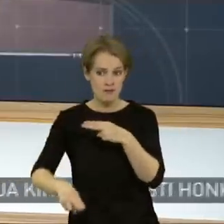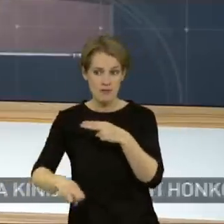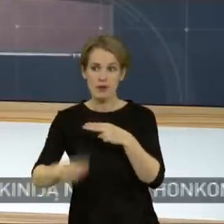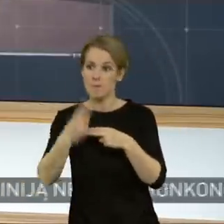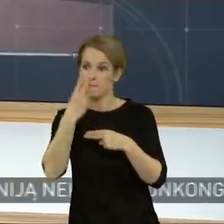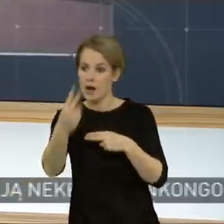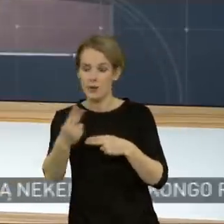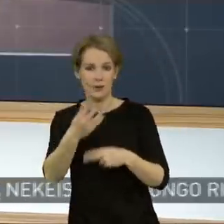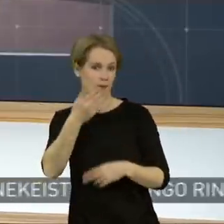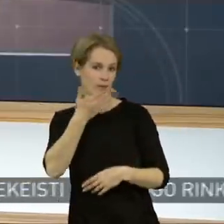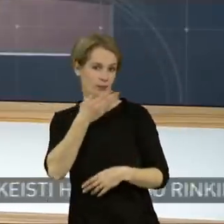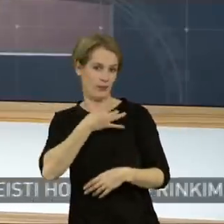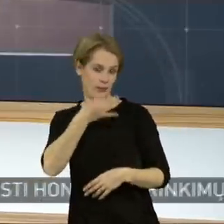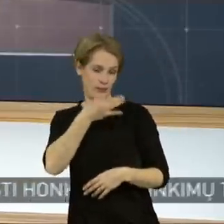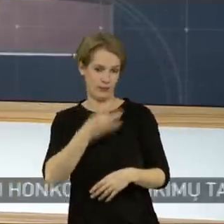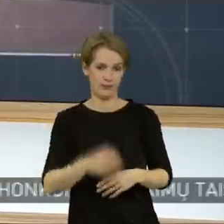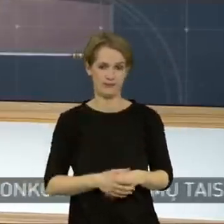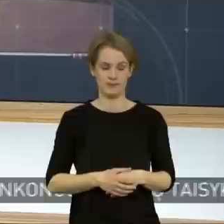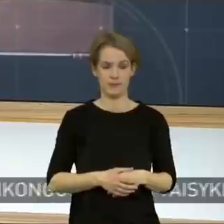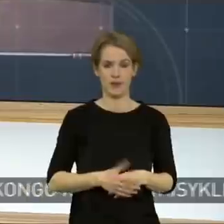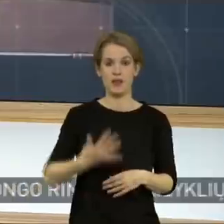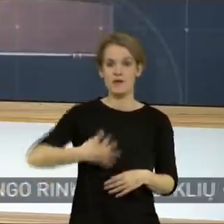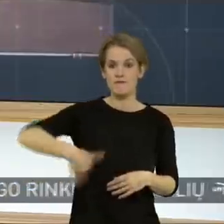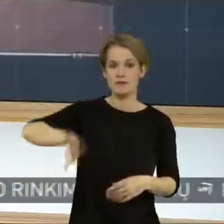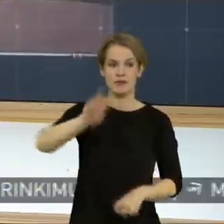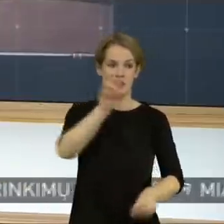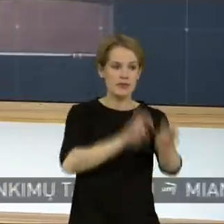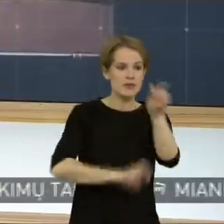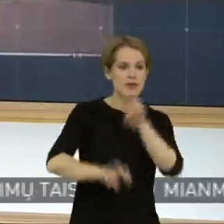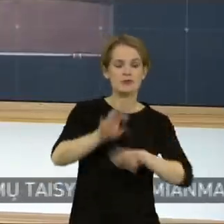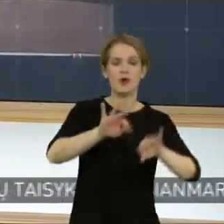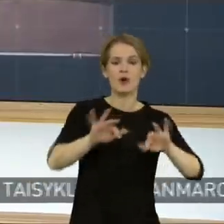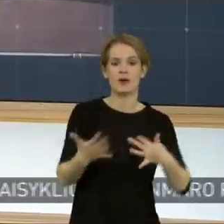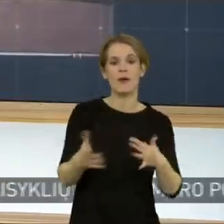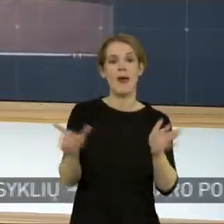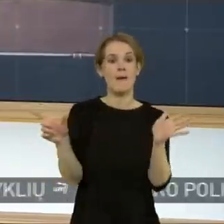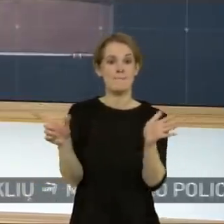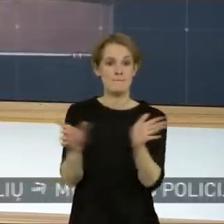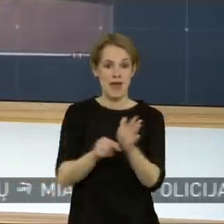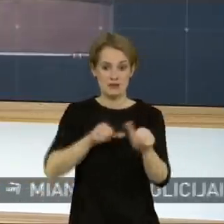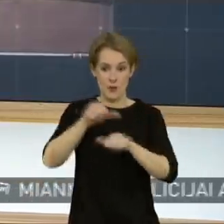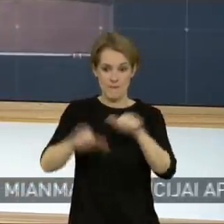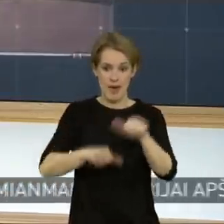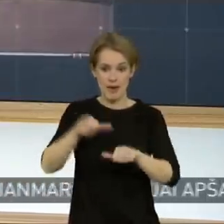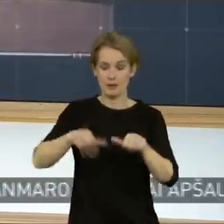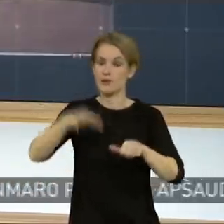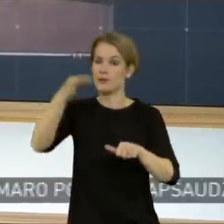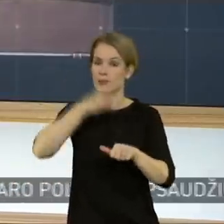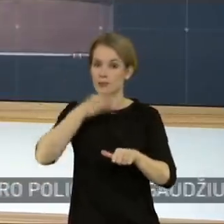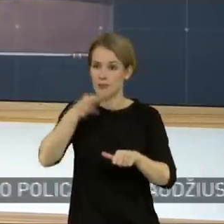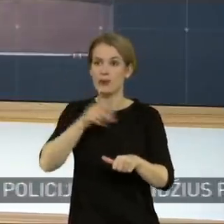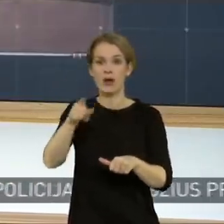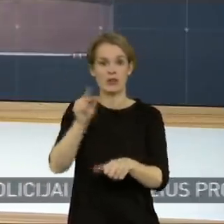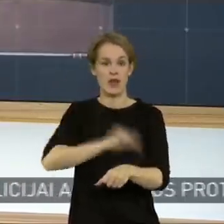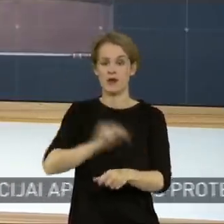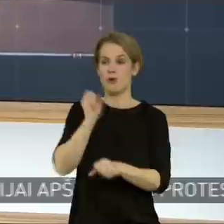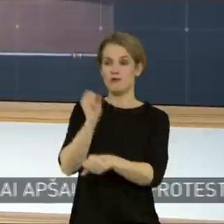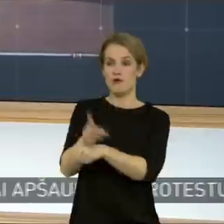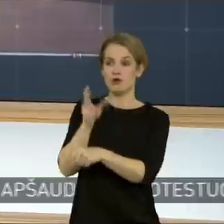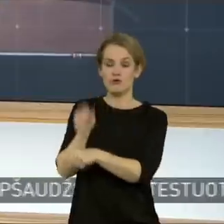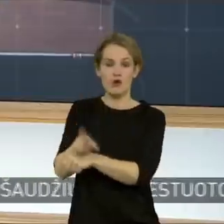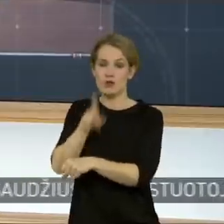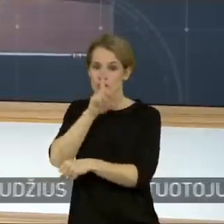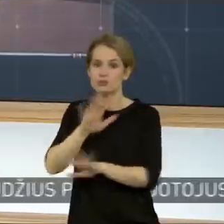ministerija žada ieškoti, kaip padaryti, kad prieš pensinio amžiaus žmonės nebūtų atleidžiami. Pasak ekonomistų, paskatų reikės net